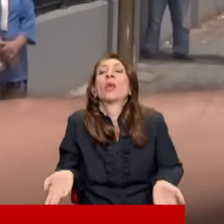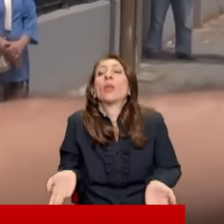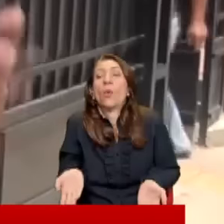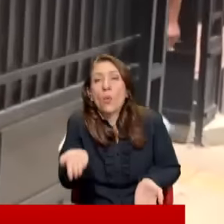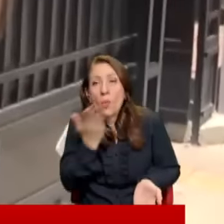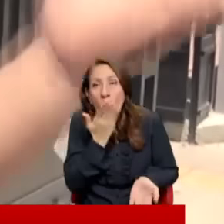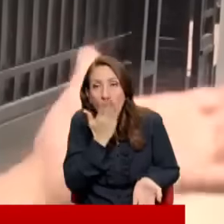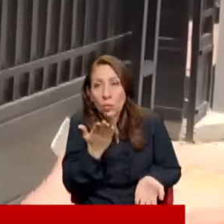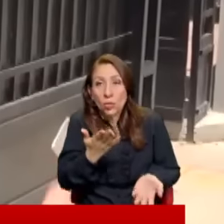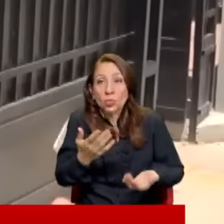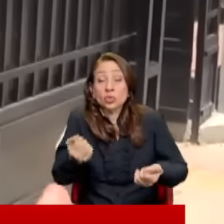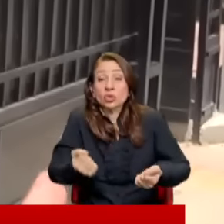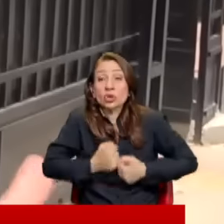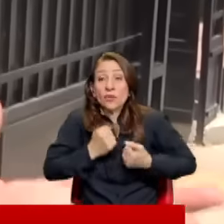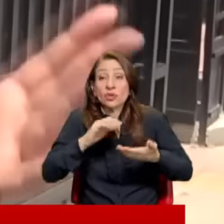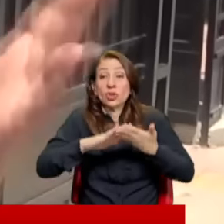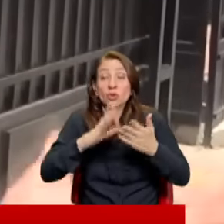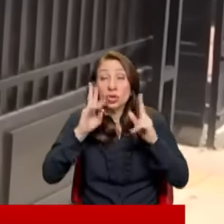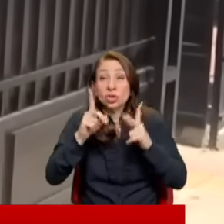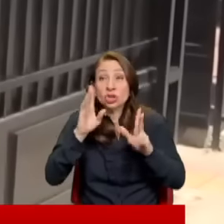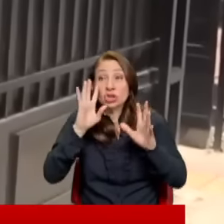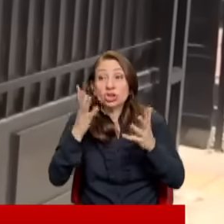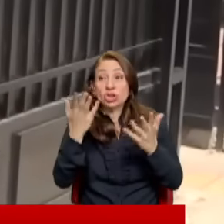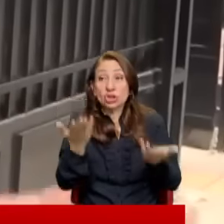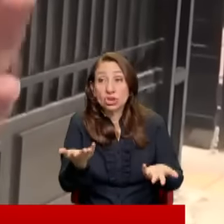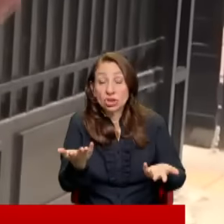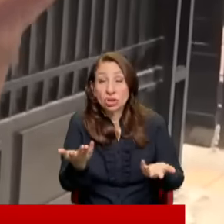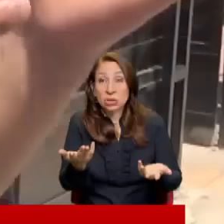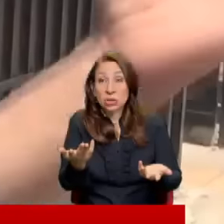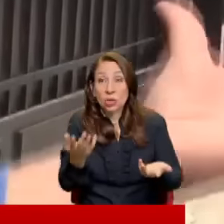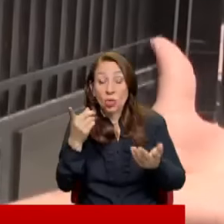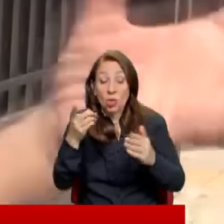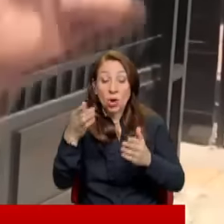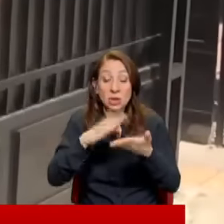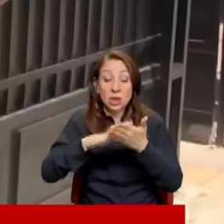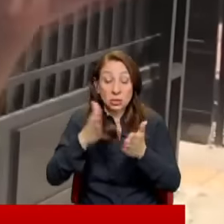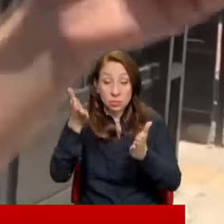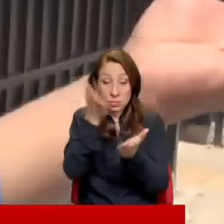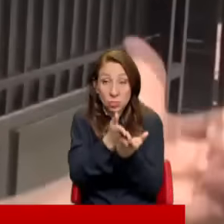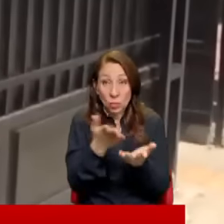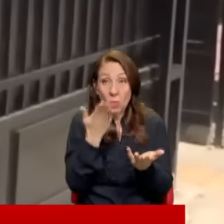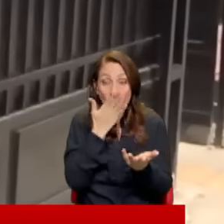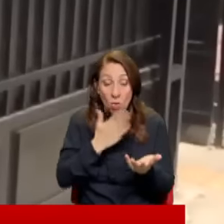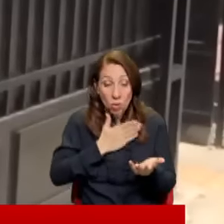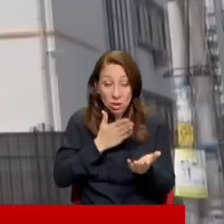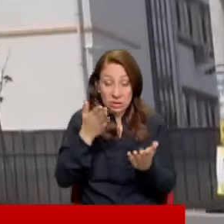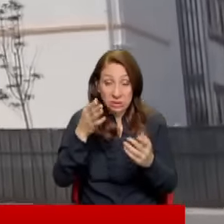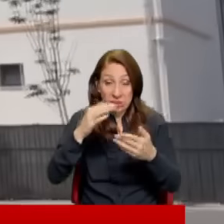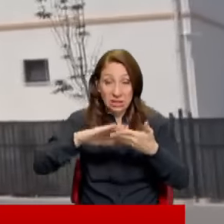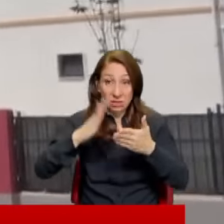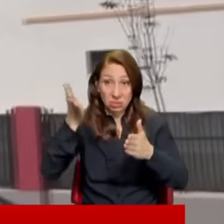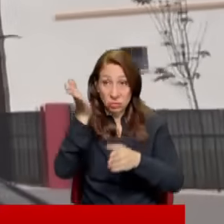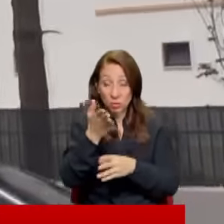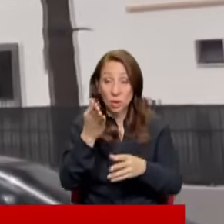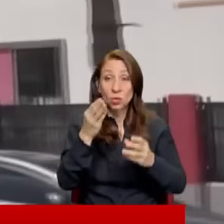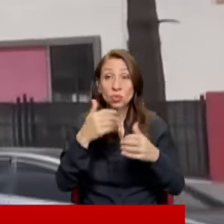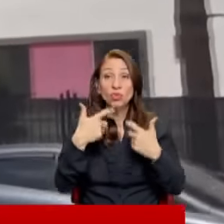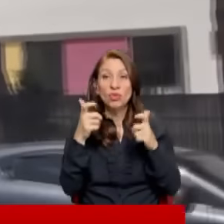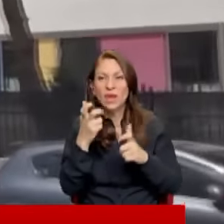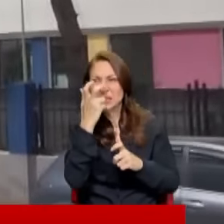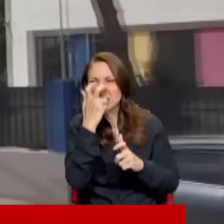okulönü koca koca tırları bir görseniz Siz şaşırırsınız yani o buraya koyulur mu yani okulun önünde otur yapılır mı yani güvenliğin en çok